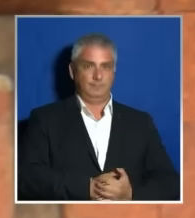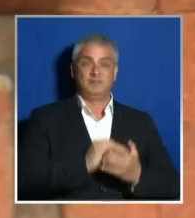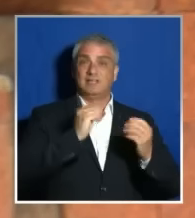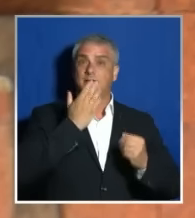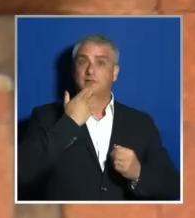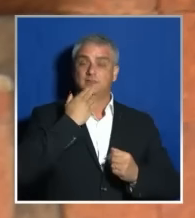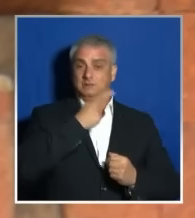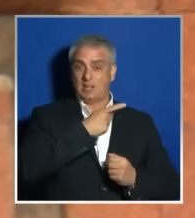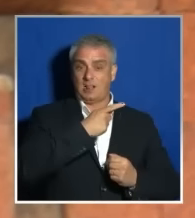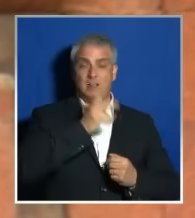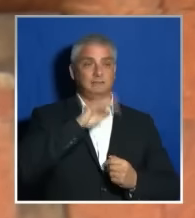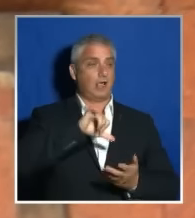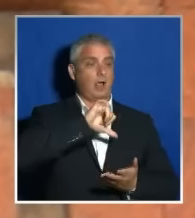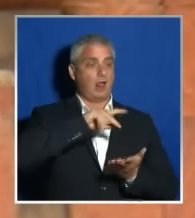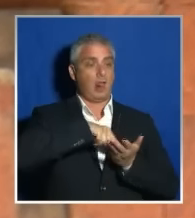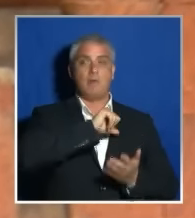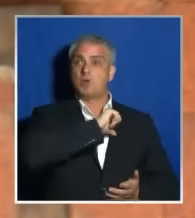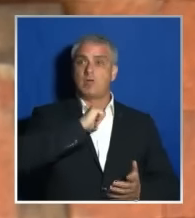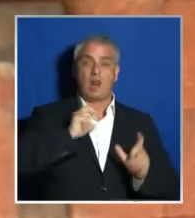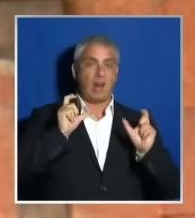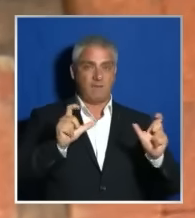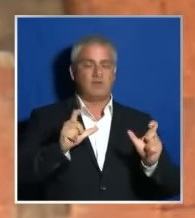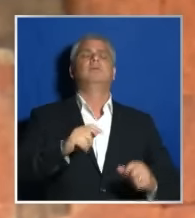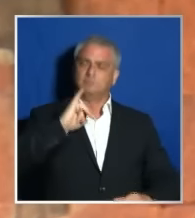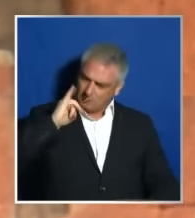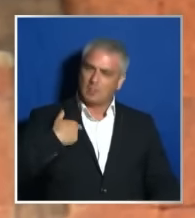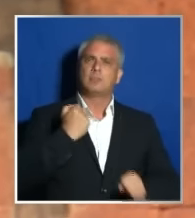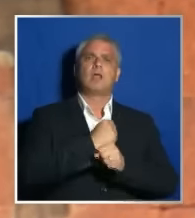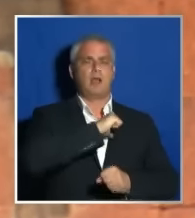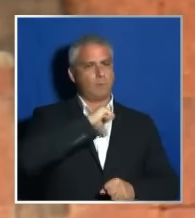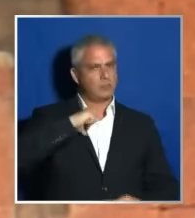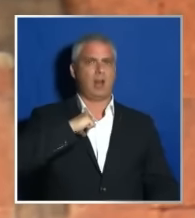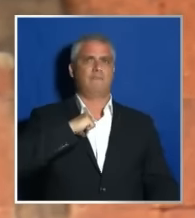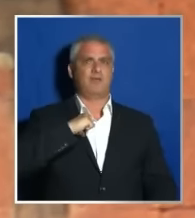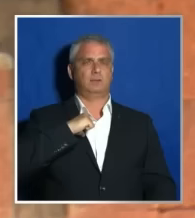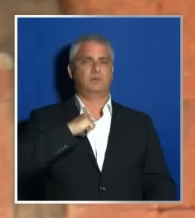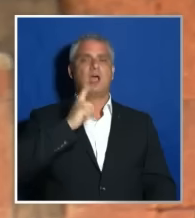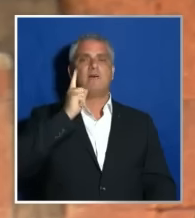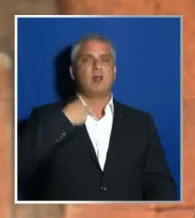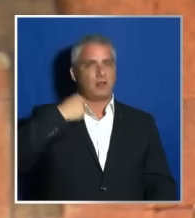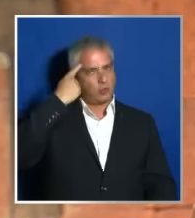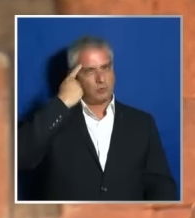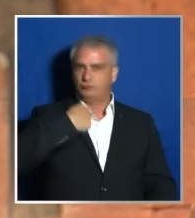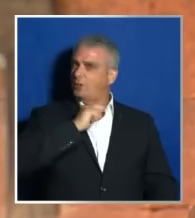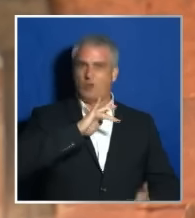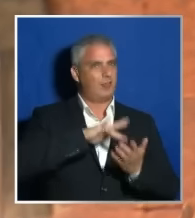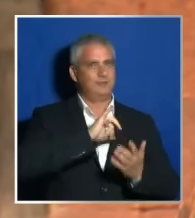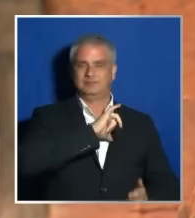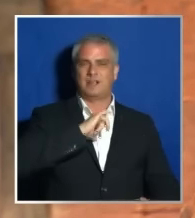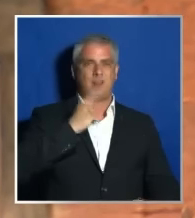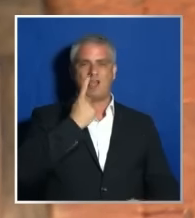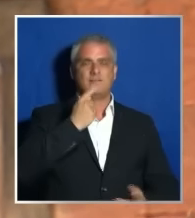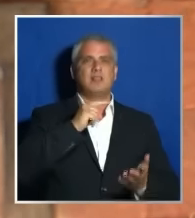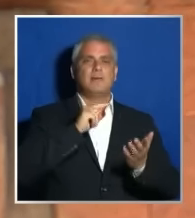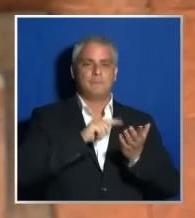if Israel is forced to stand alone, Israel will stand alone. But we know we are not alone,